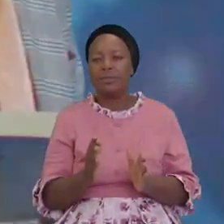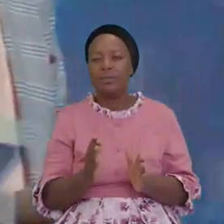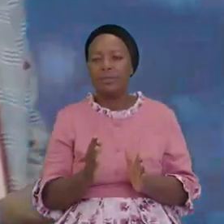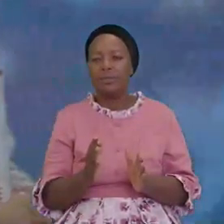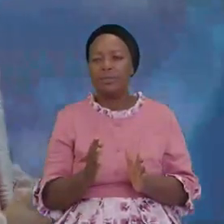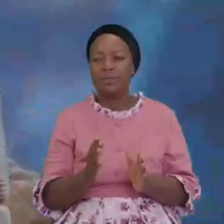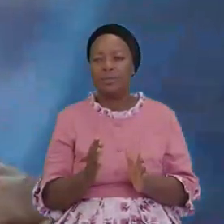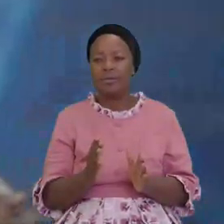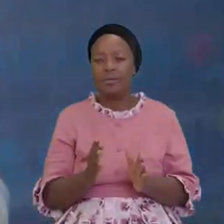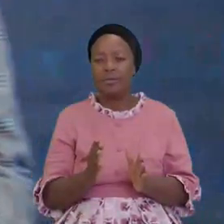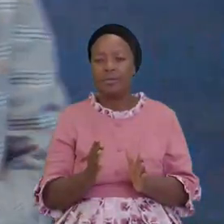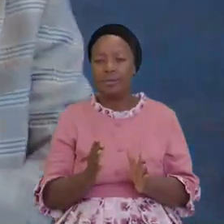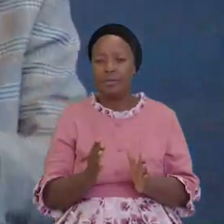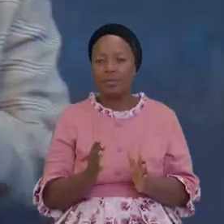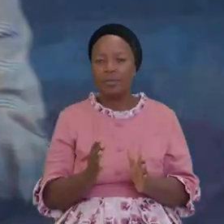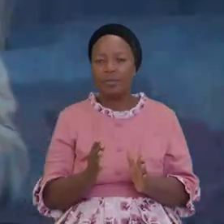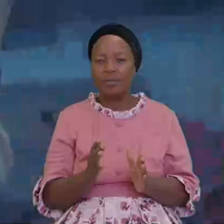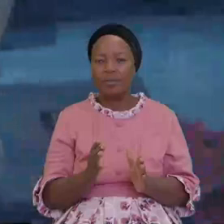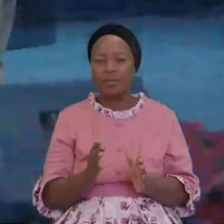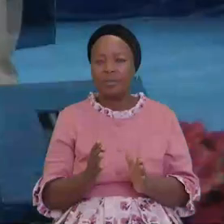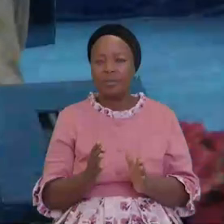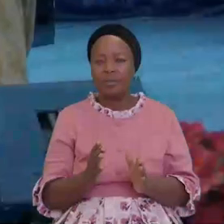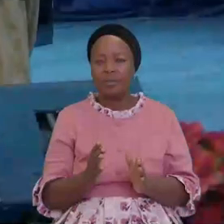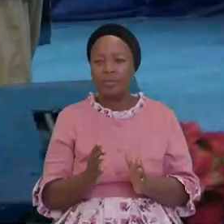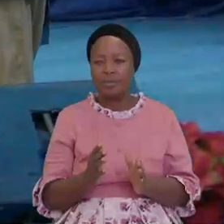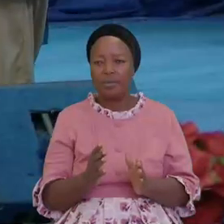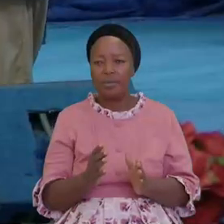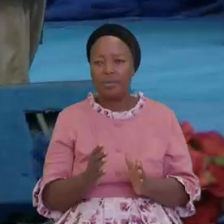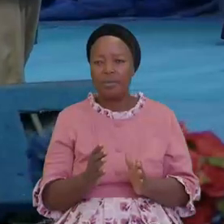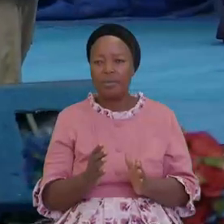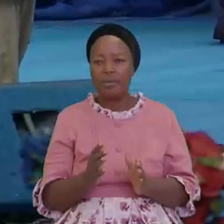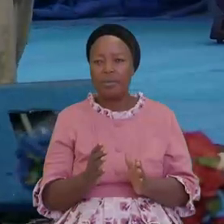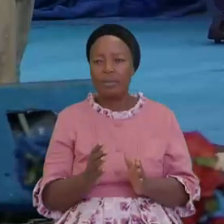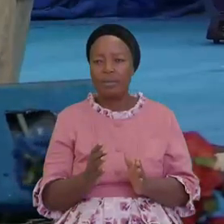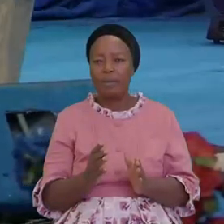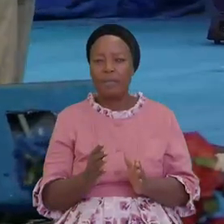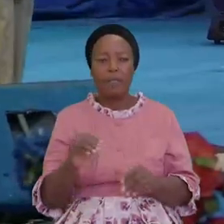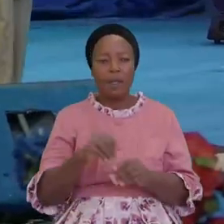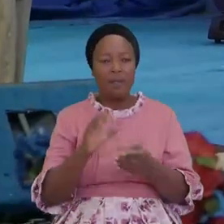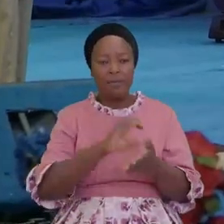libérateur digne de confiance entièrement.